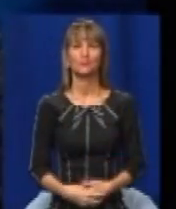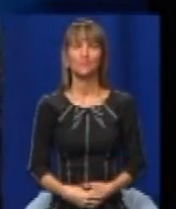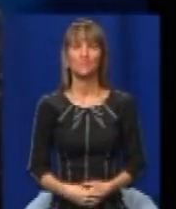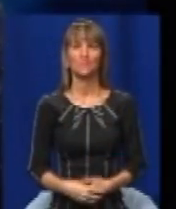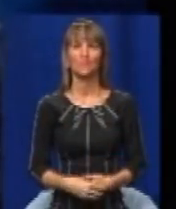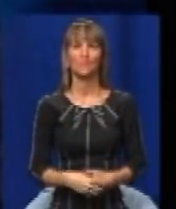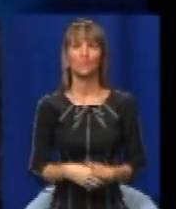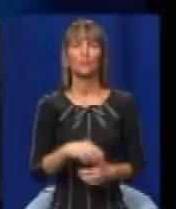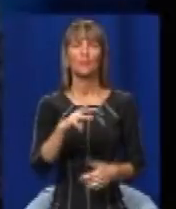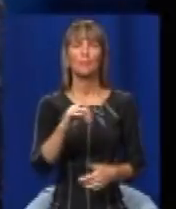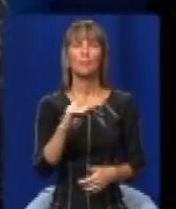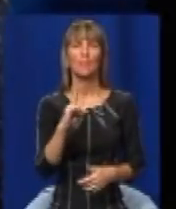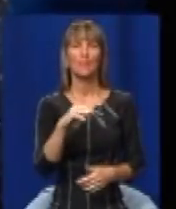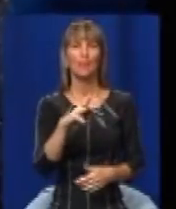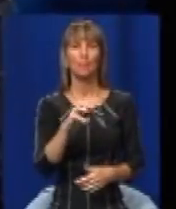Микки Маус,